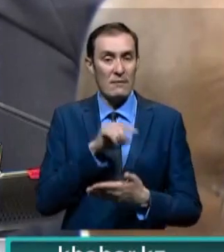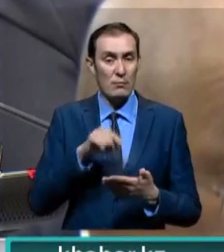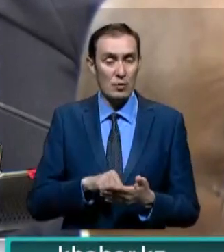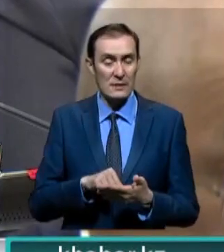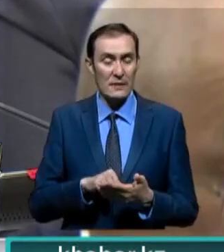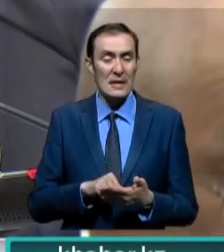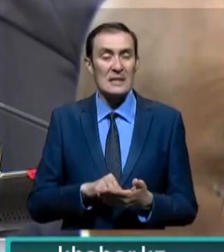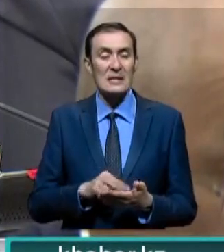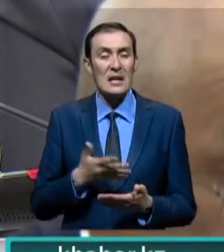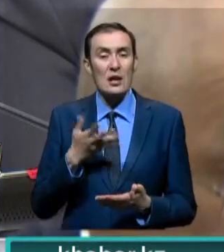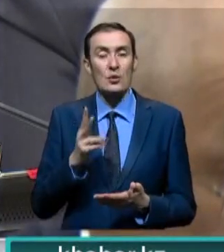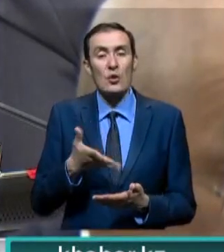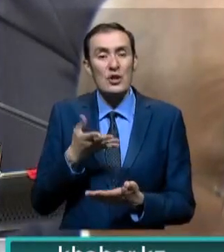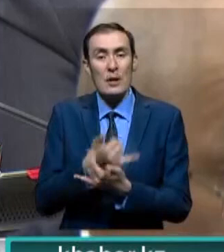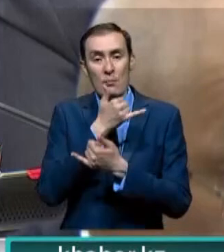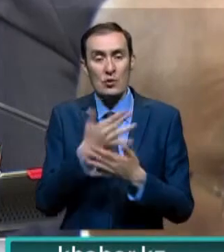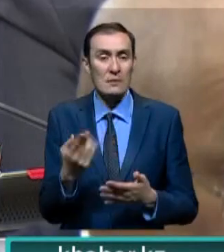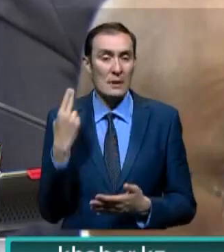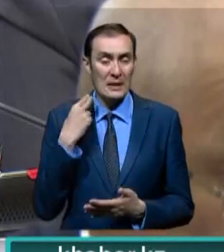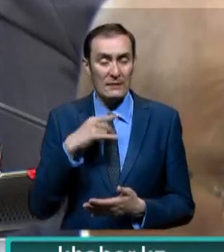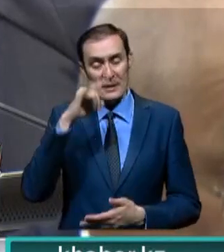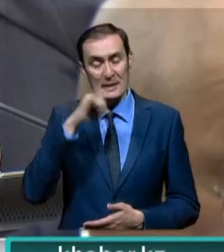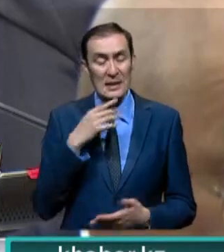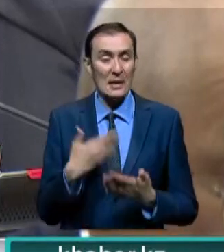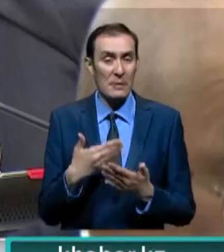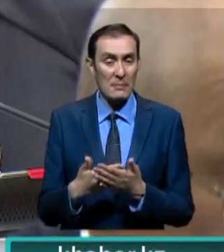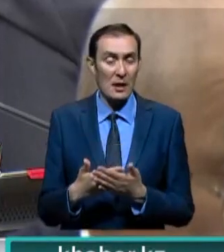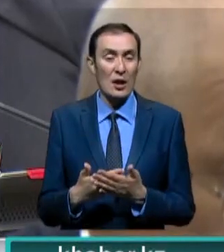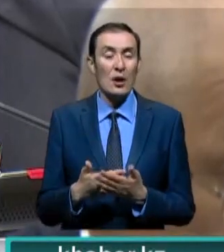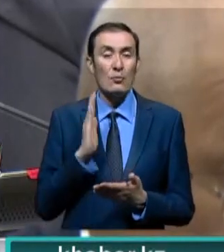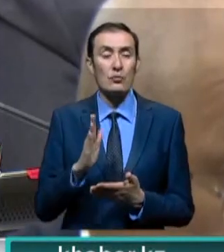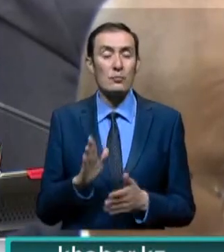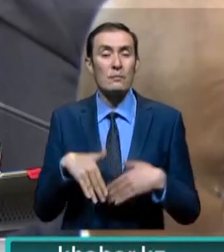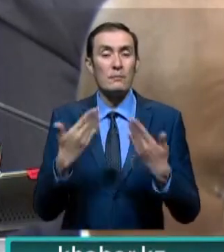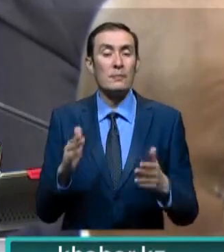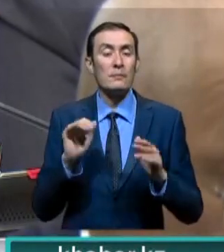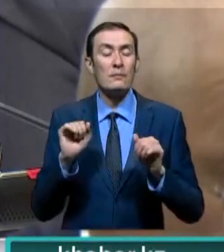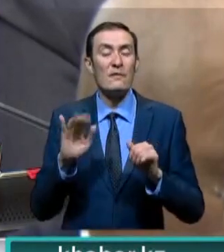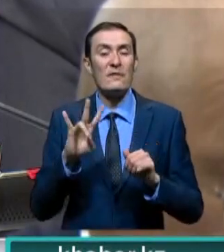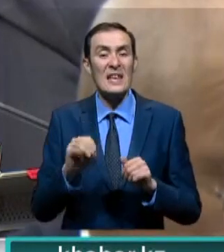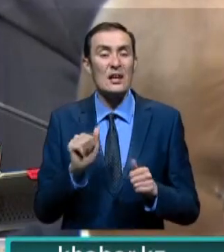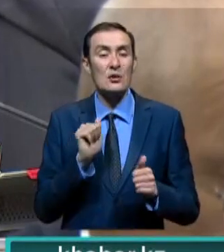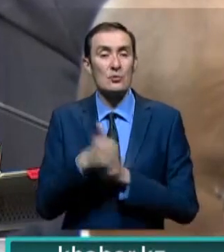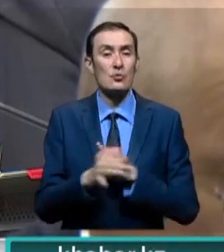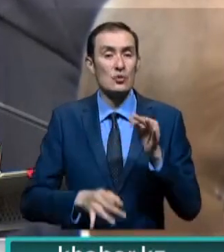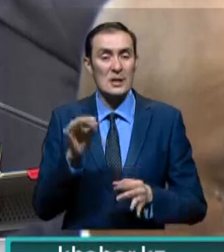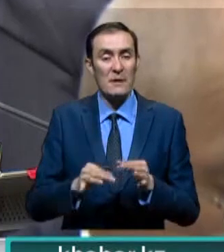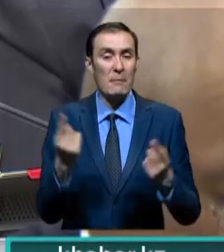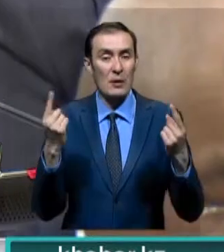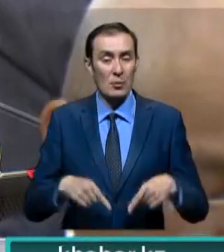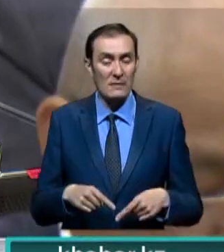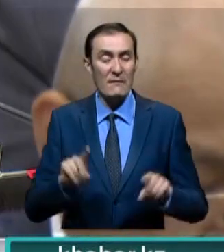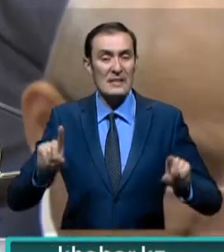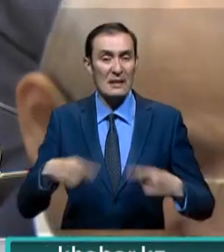связанных с неплатежеспособностью граждан казахстана частности должны com предусмотрена процедура внесудебного банкротства восстановление платежеспособности